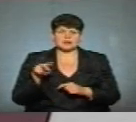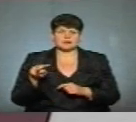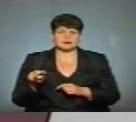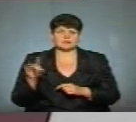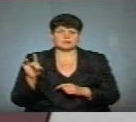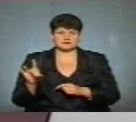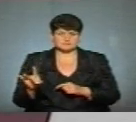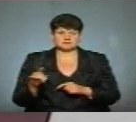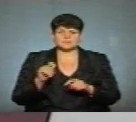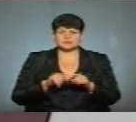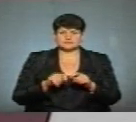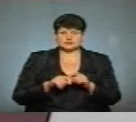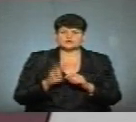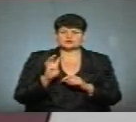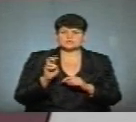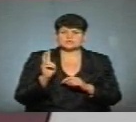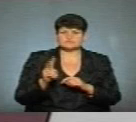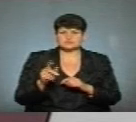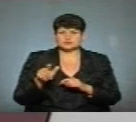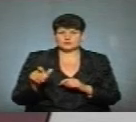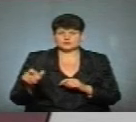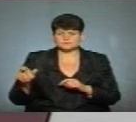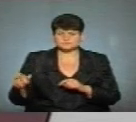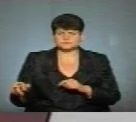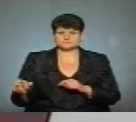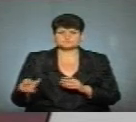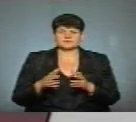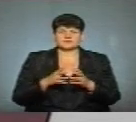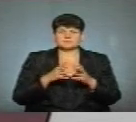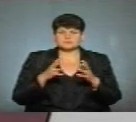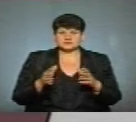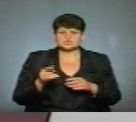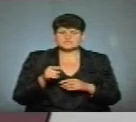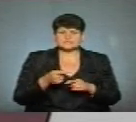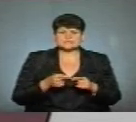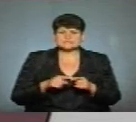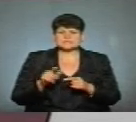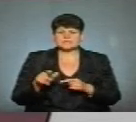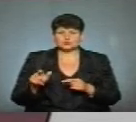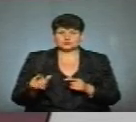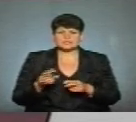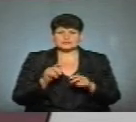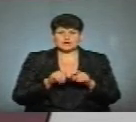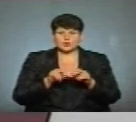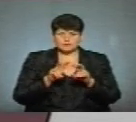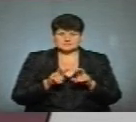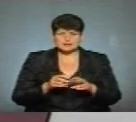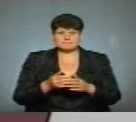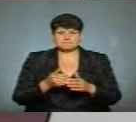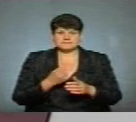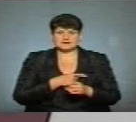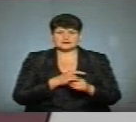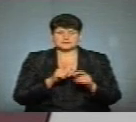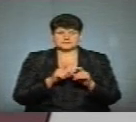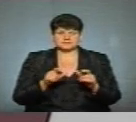полімеразно-ланцюгової реакції обстежили 420 осіб, каже Володимир Паничев. Більшість із них – це люди, які обстежуються перед